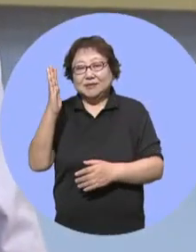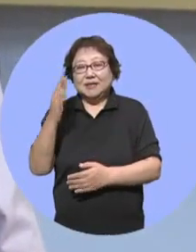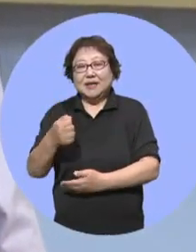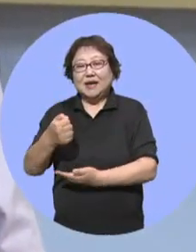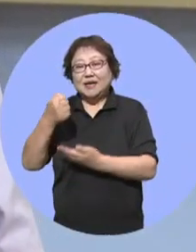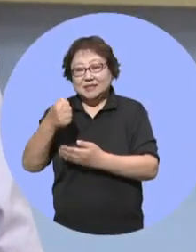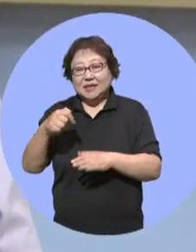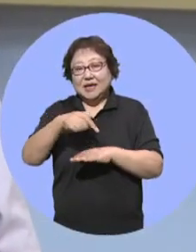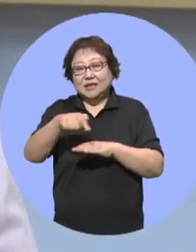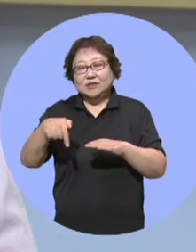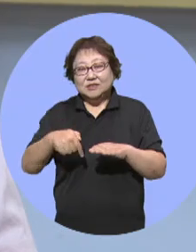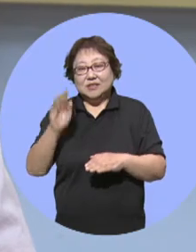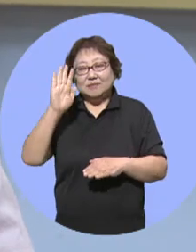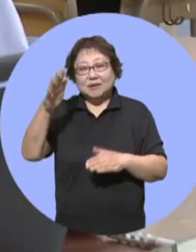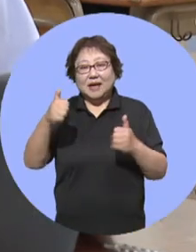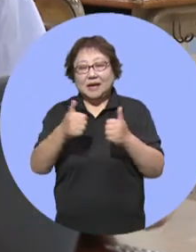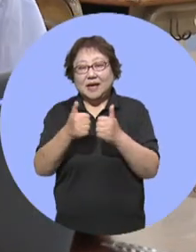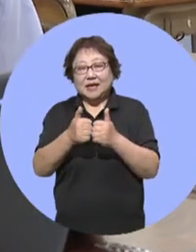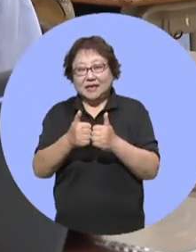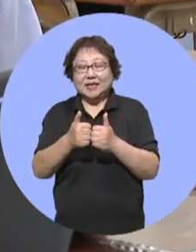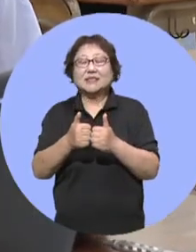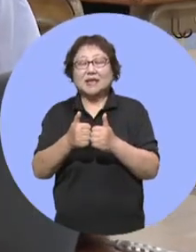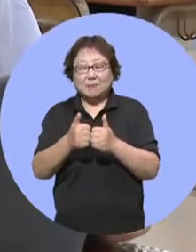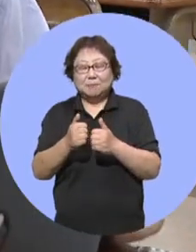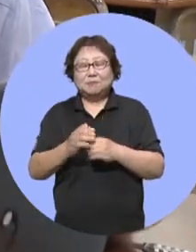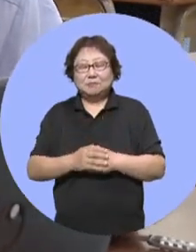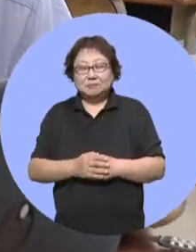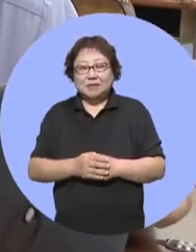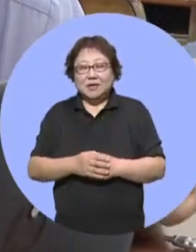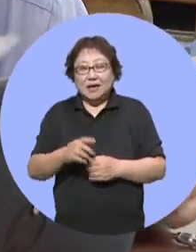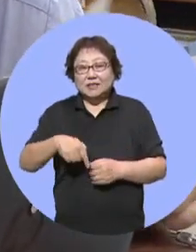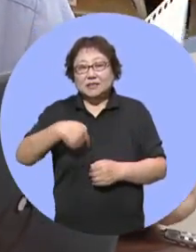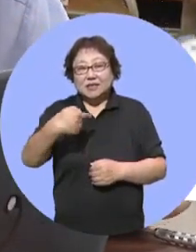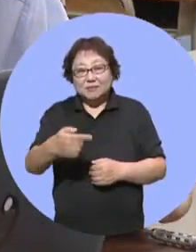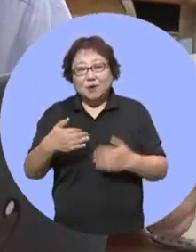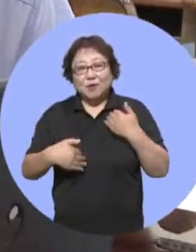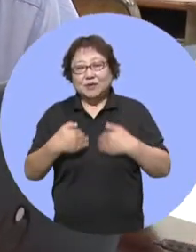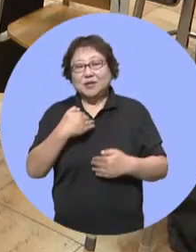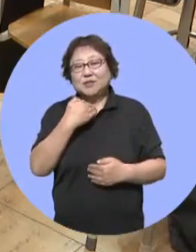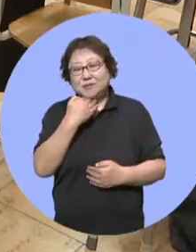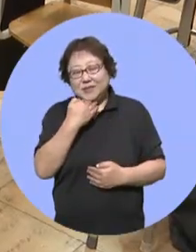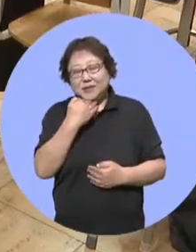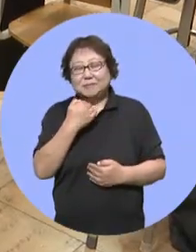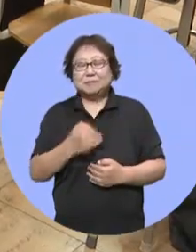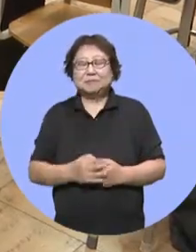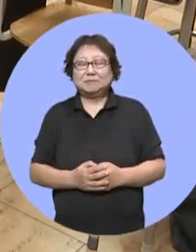ー栃木未来会議についてお送りしました。次回もお楽しみに。